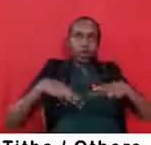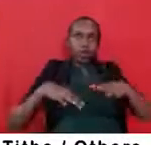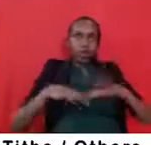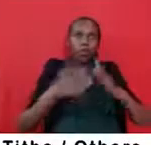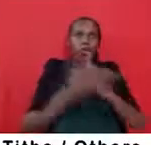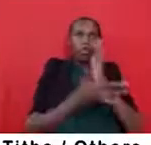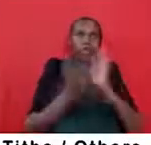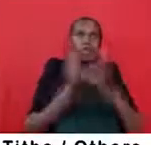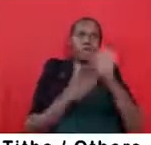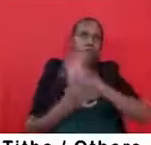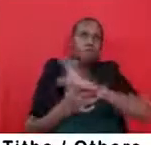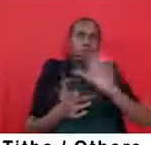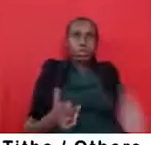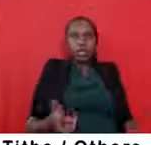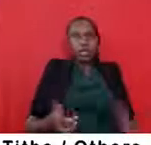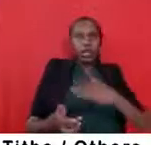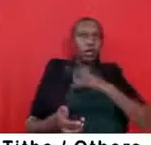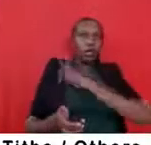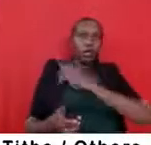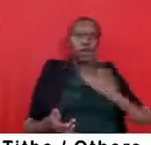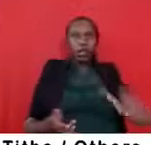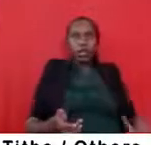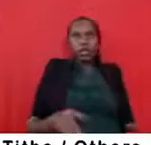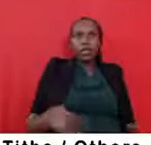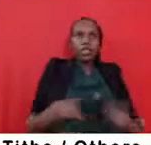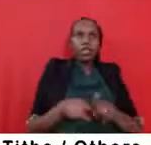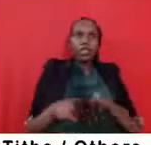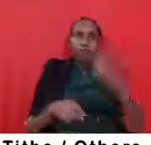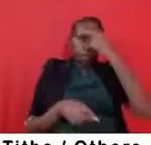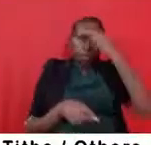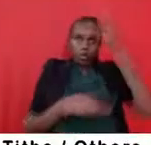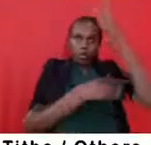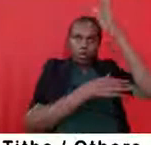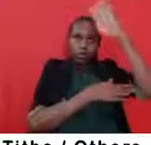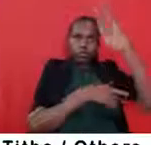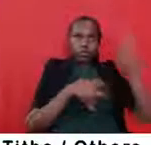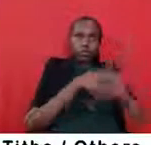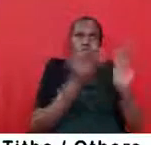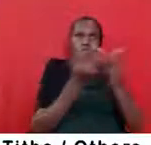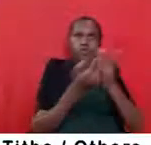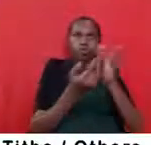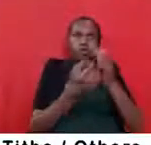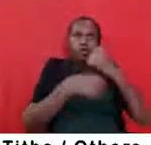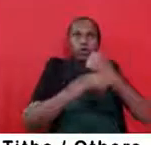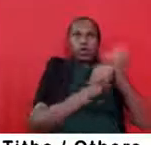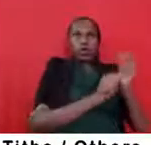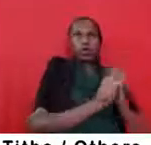wanadamu katika Kristo Yesu Bwana wetu, na kwa ajili yake